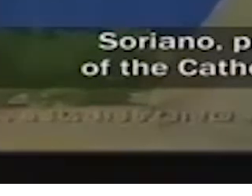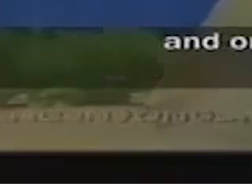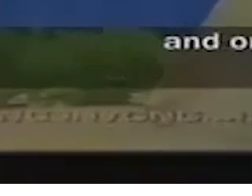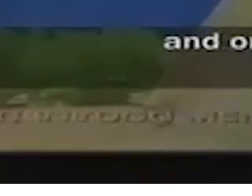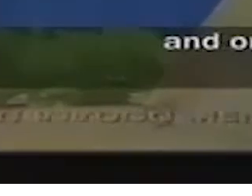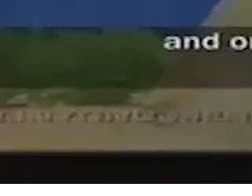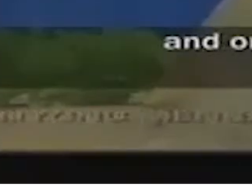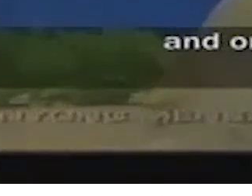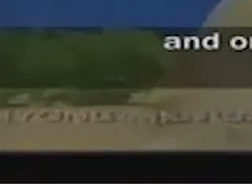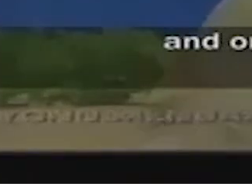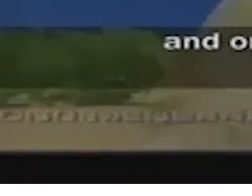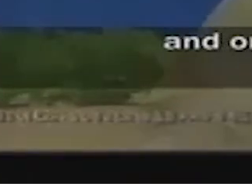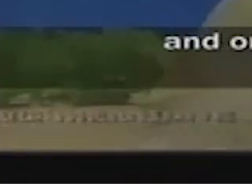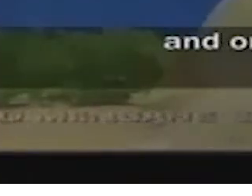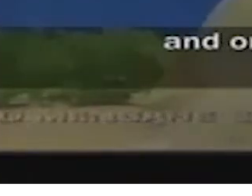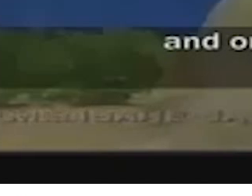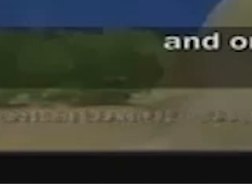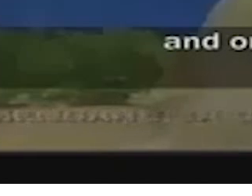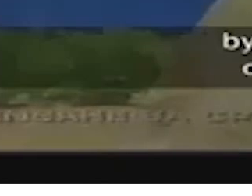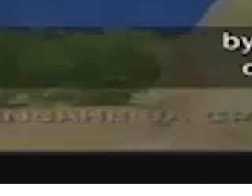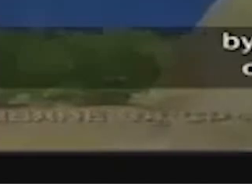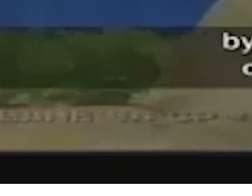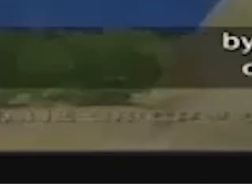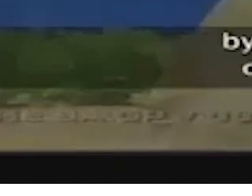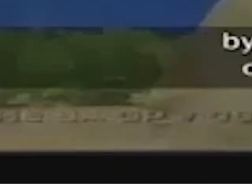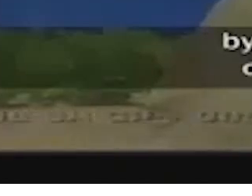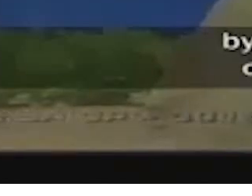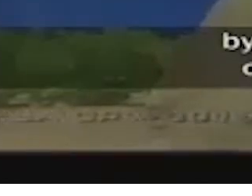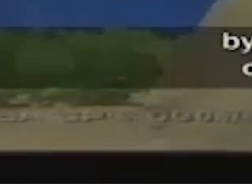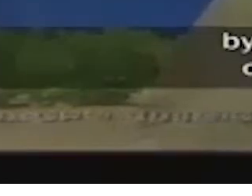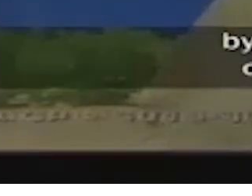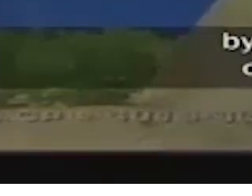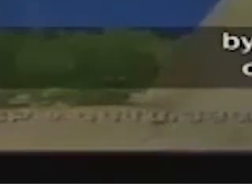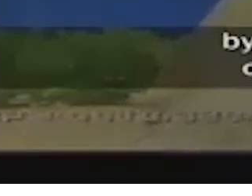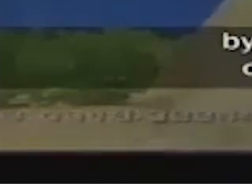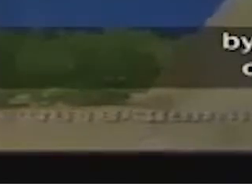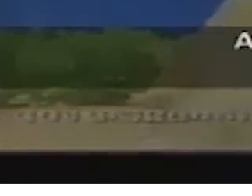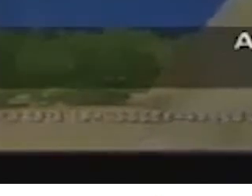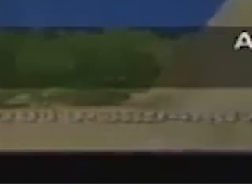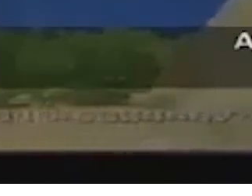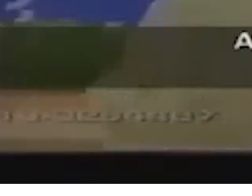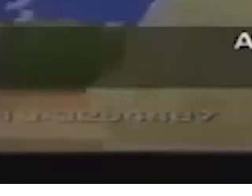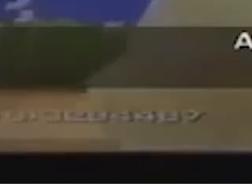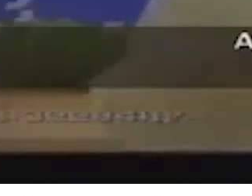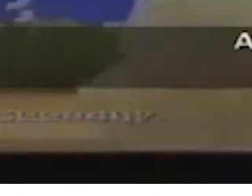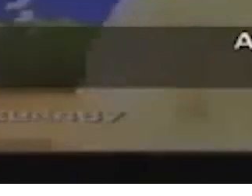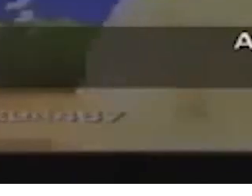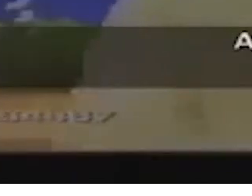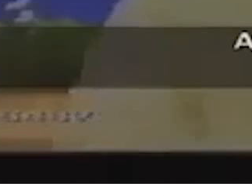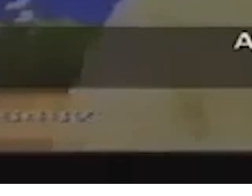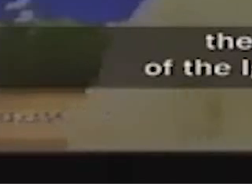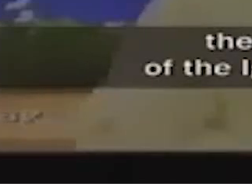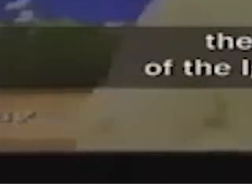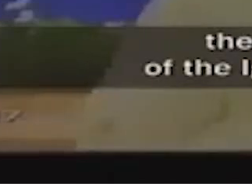sa'yo, at saka tatanggapin yung hamon mo sa tagapamahalang pangkalahatan ng Iglesia ni Kristo. Pag hinarap ka ng Papa